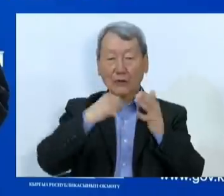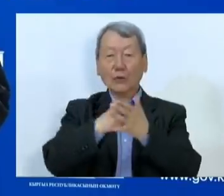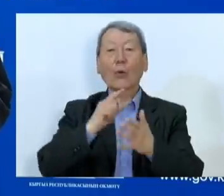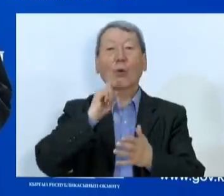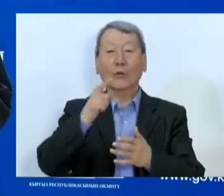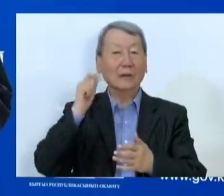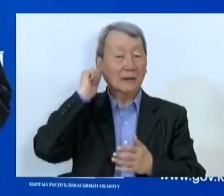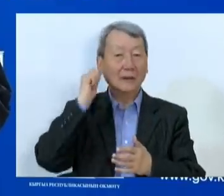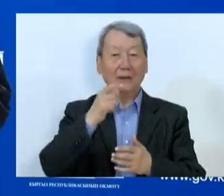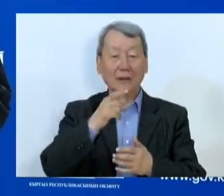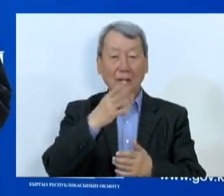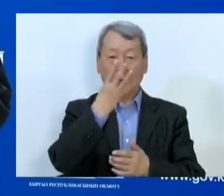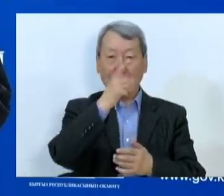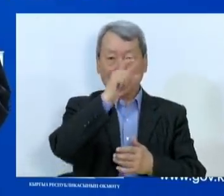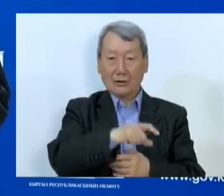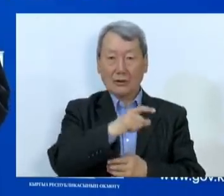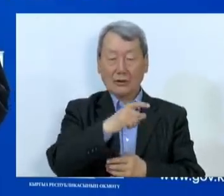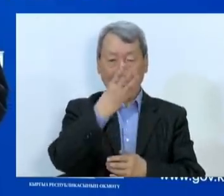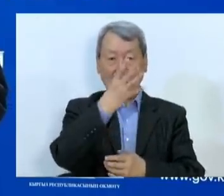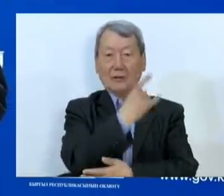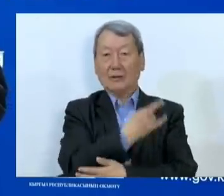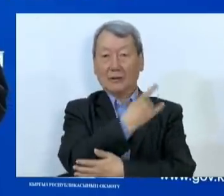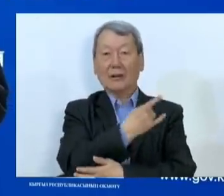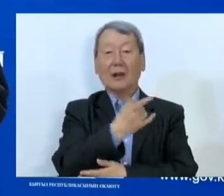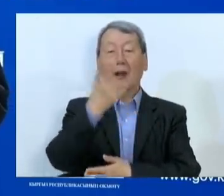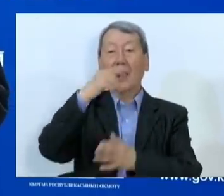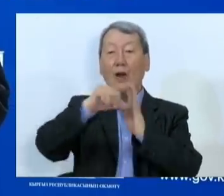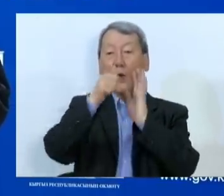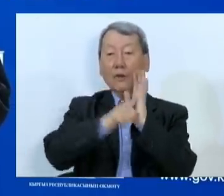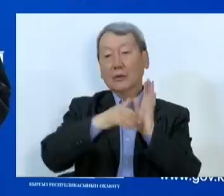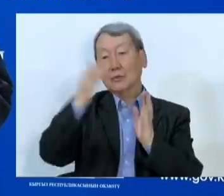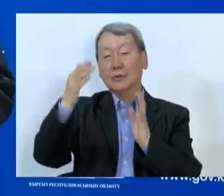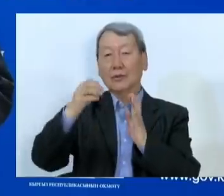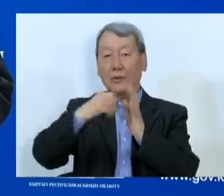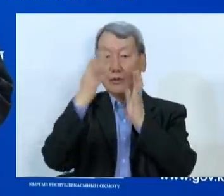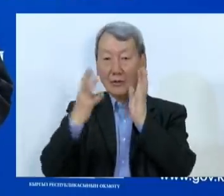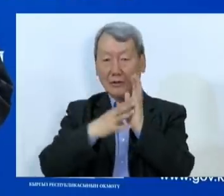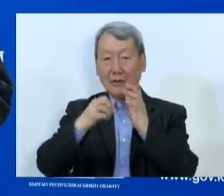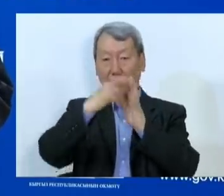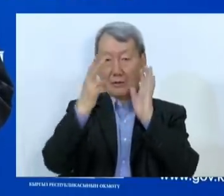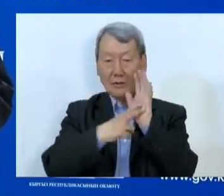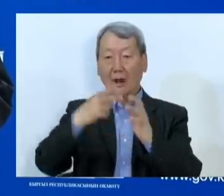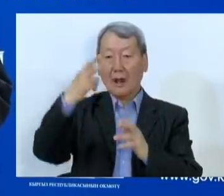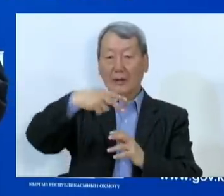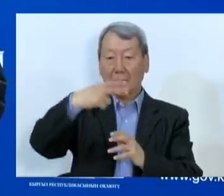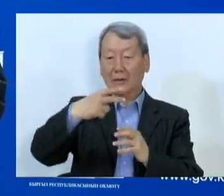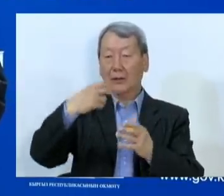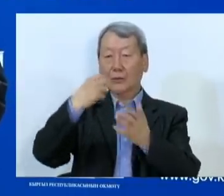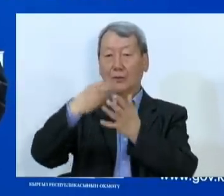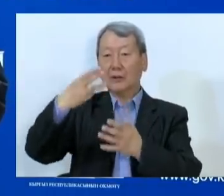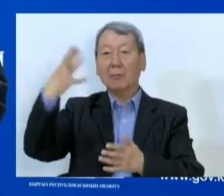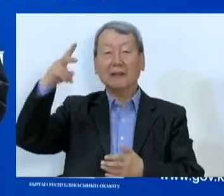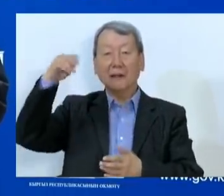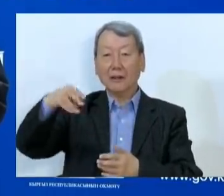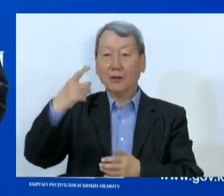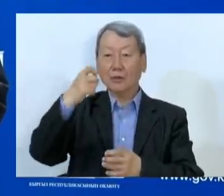67, анын ичинде 1 жашка чейинки балдар 4 түздү. 16 жаштан 19 жашка чейинкиси 17,